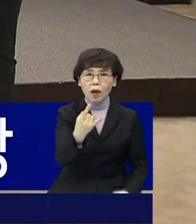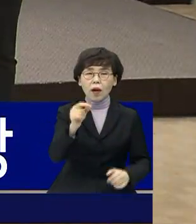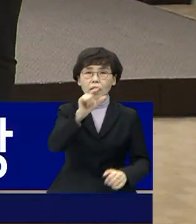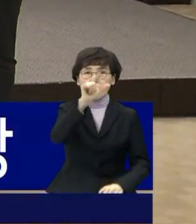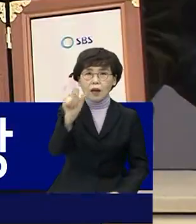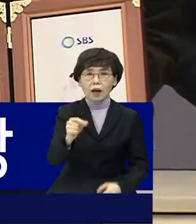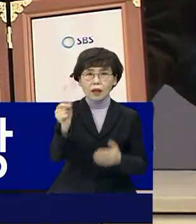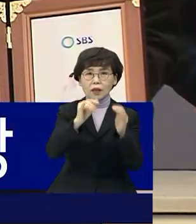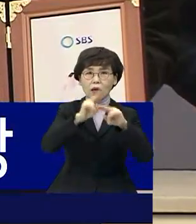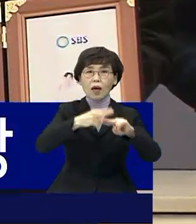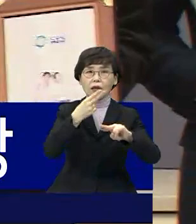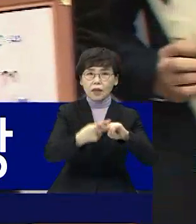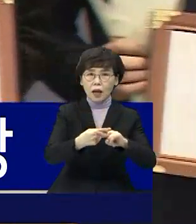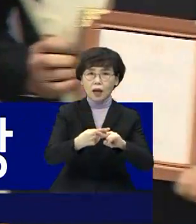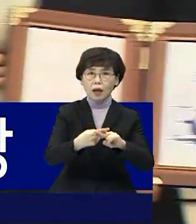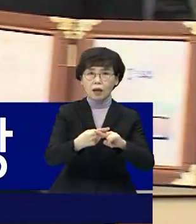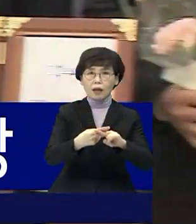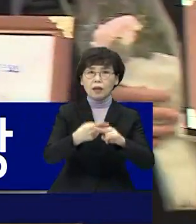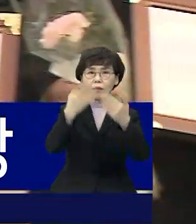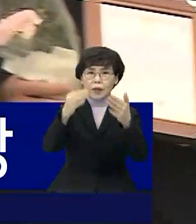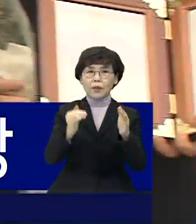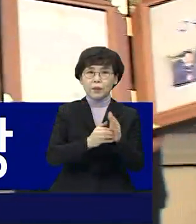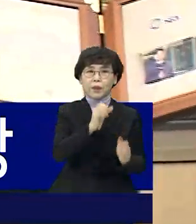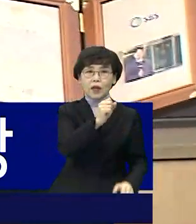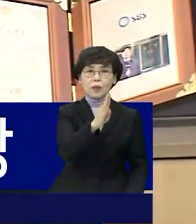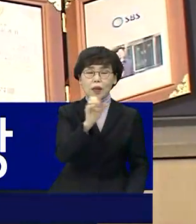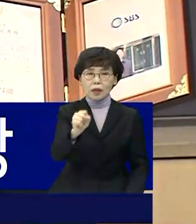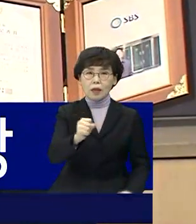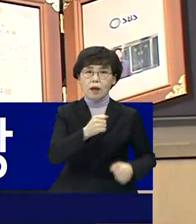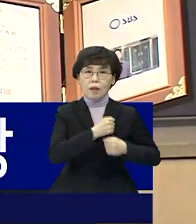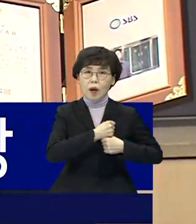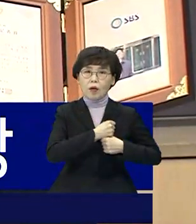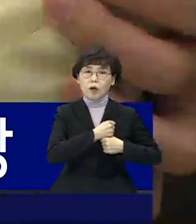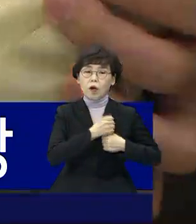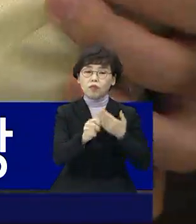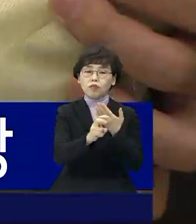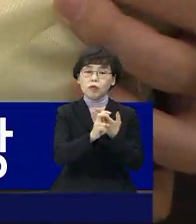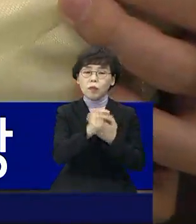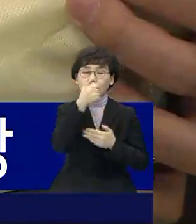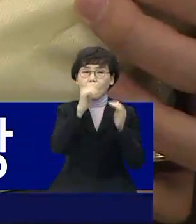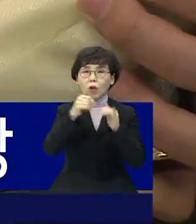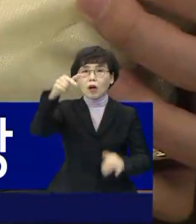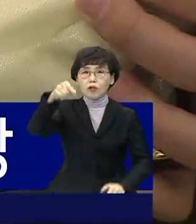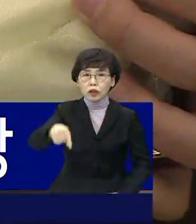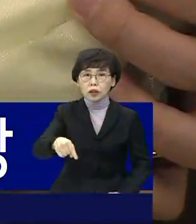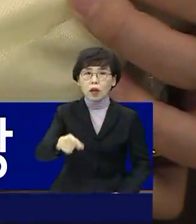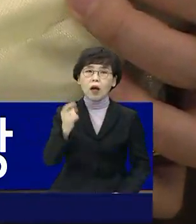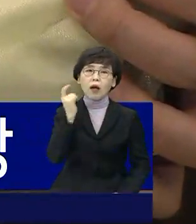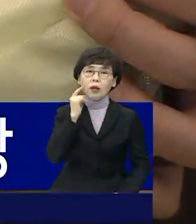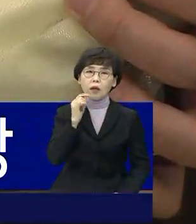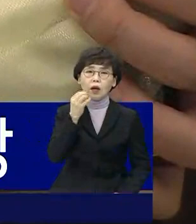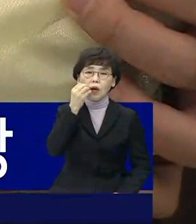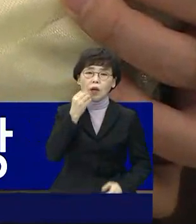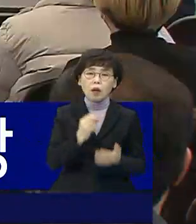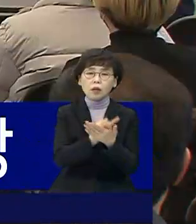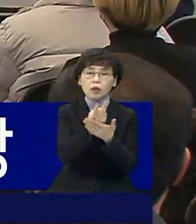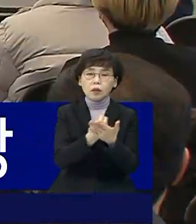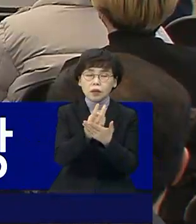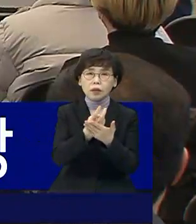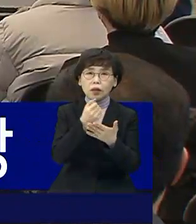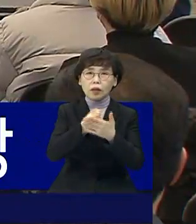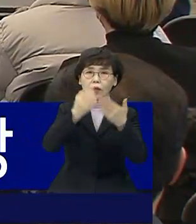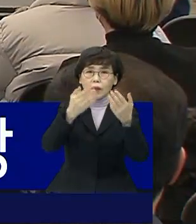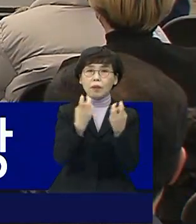기자상 취재보도 1부문을 수상했습니다. SBS는 병역 브로커 구모 씨 등이 허위로 뇌전증을 진단받게